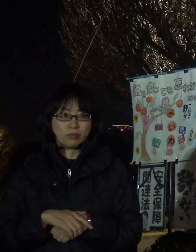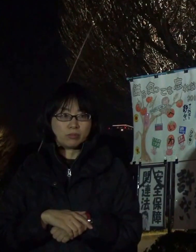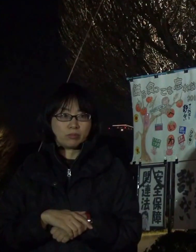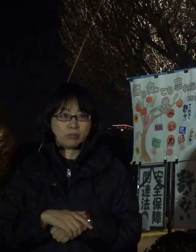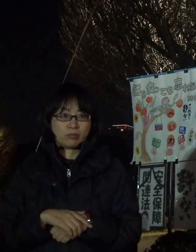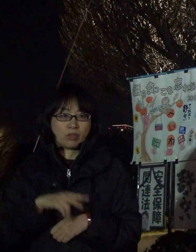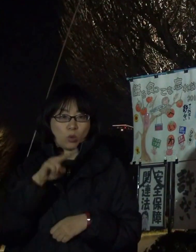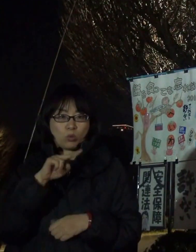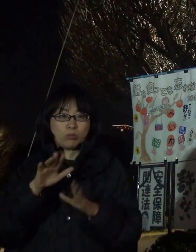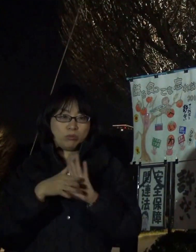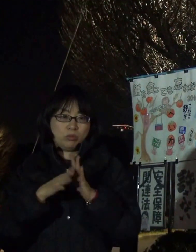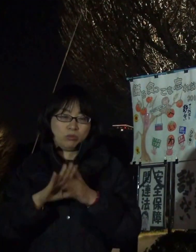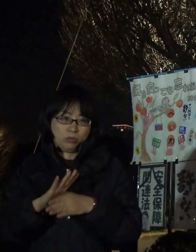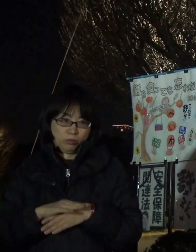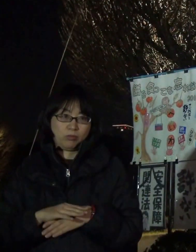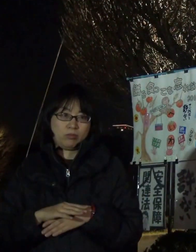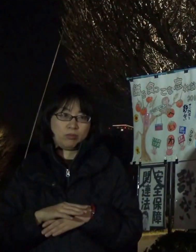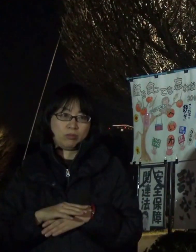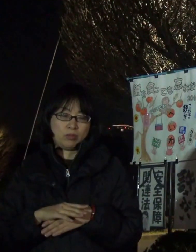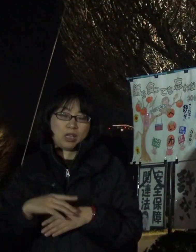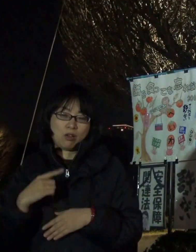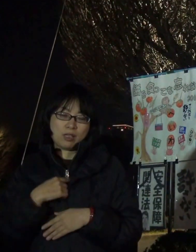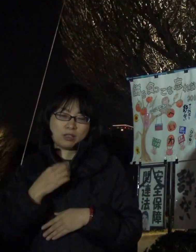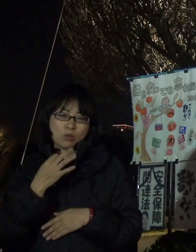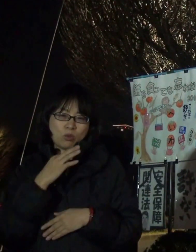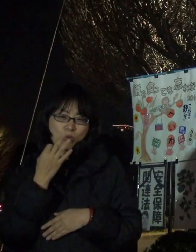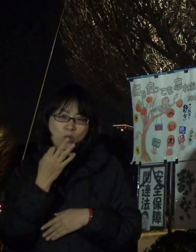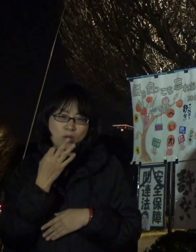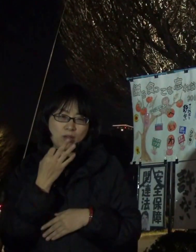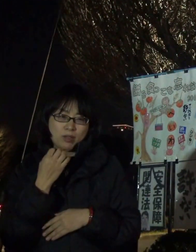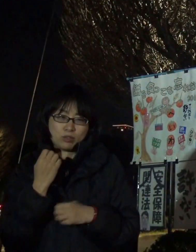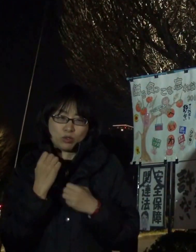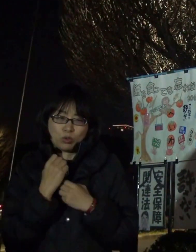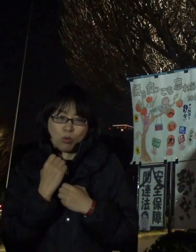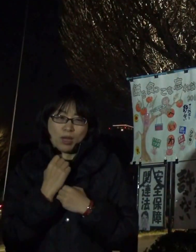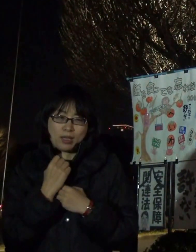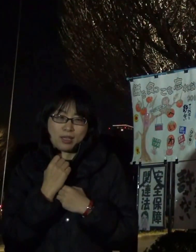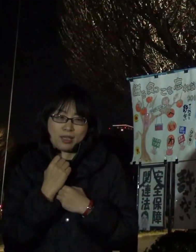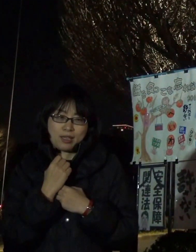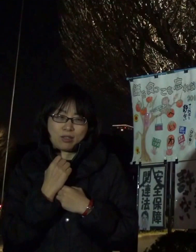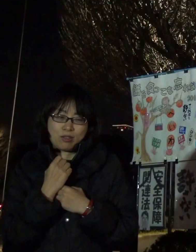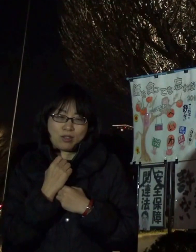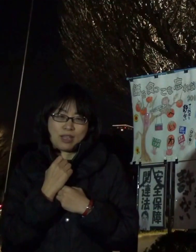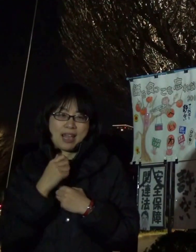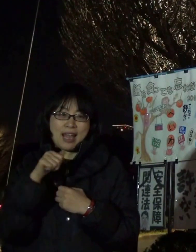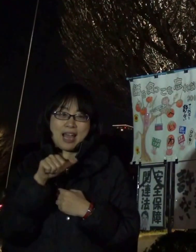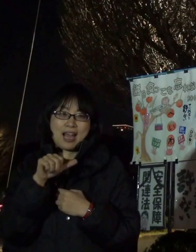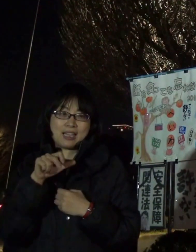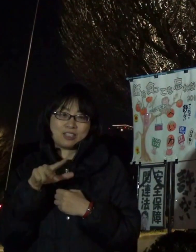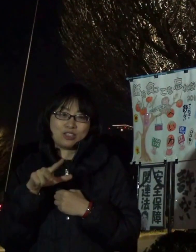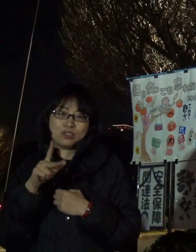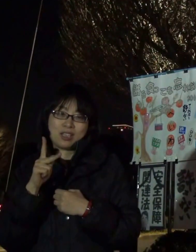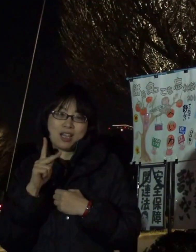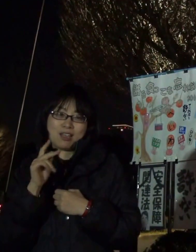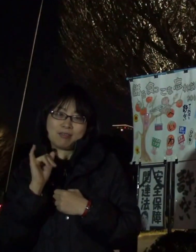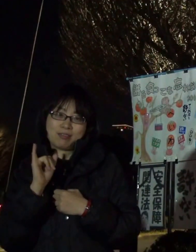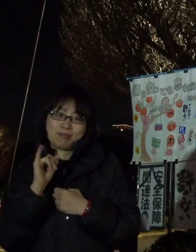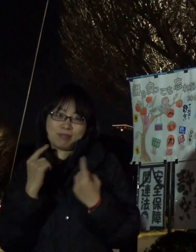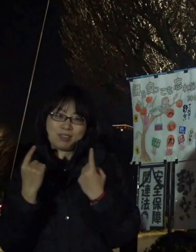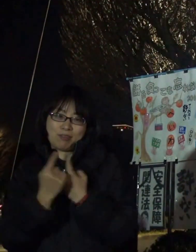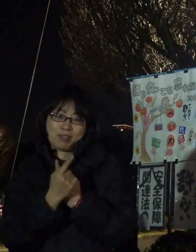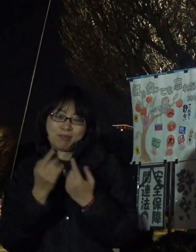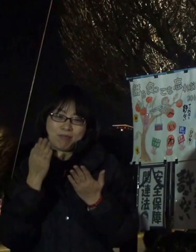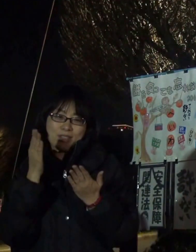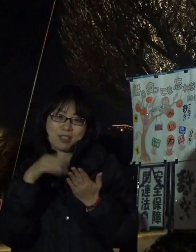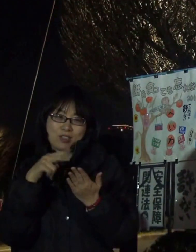文を私の声ではちょっと張りがなさすぎるので、飛鳥さんに読んでいただきます。いいですか？お願い